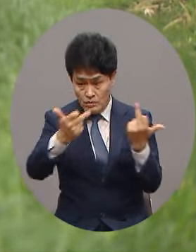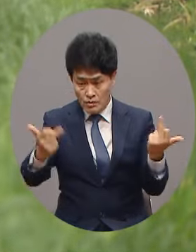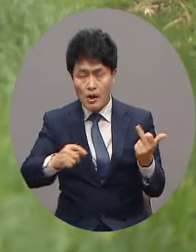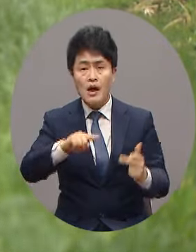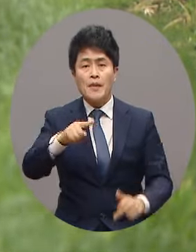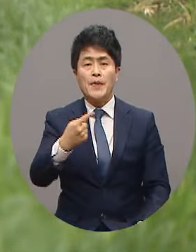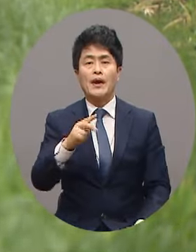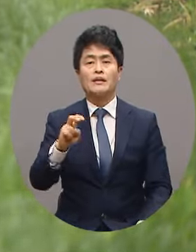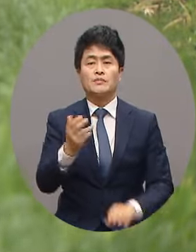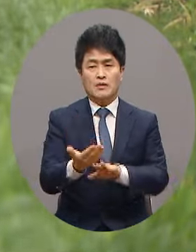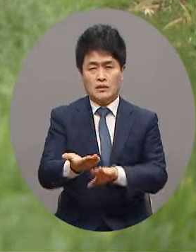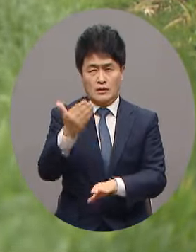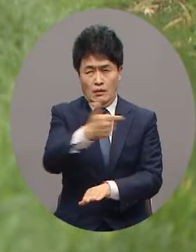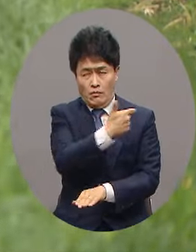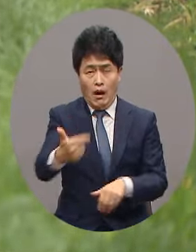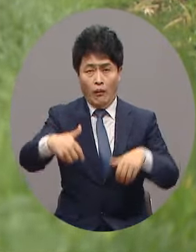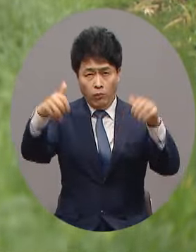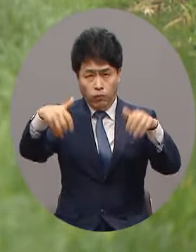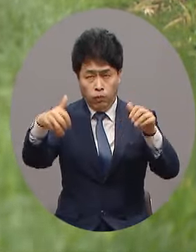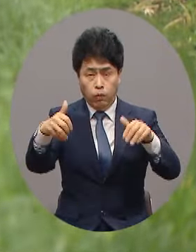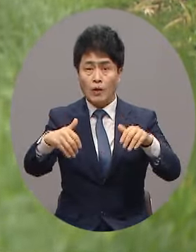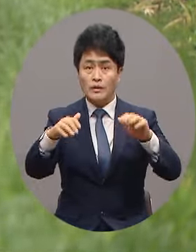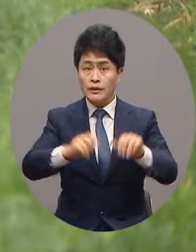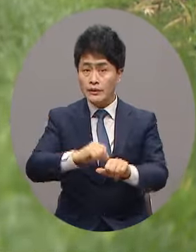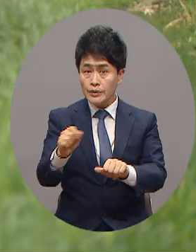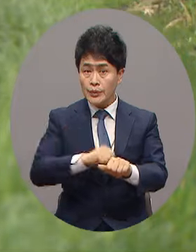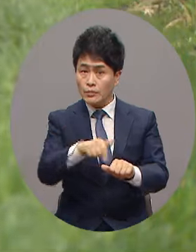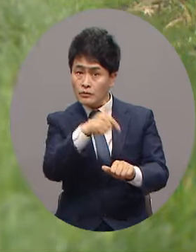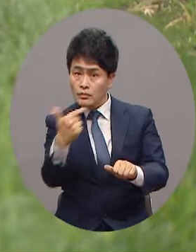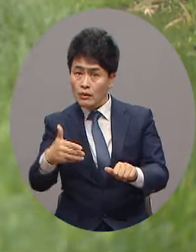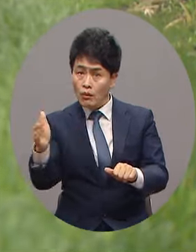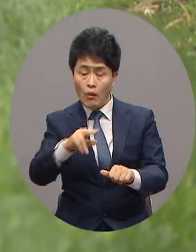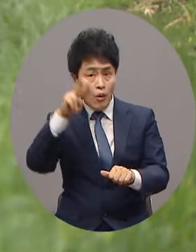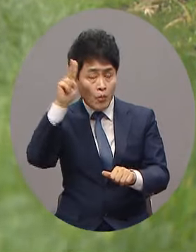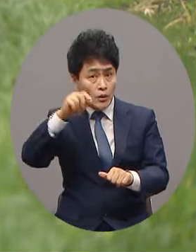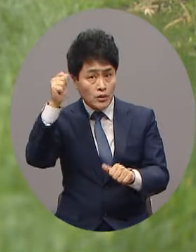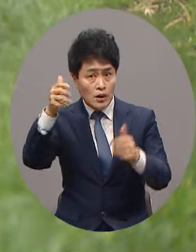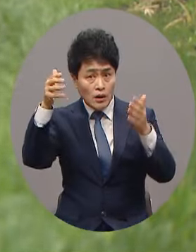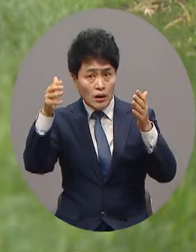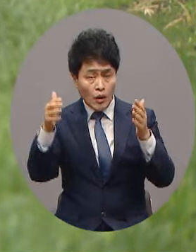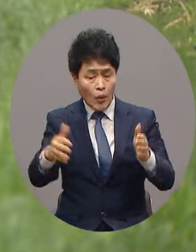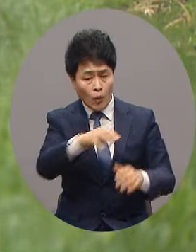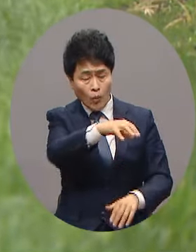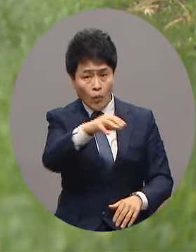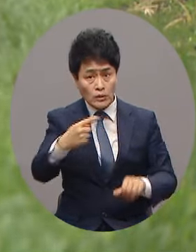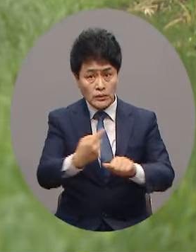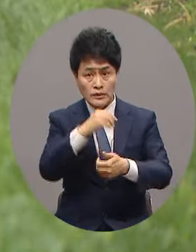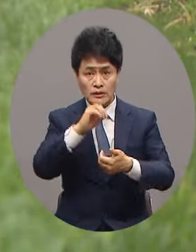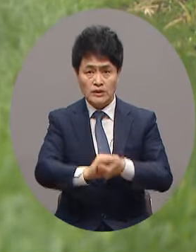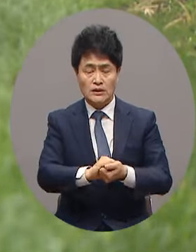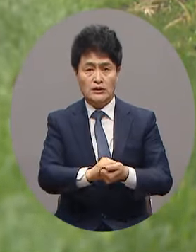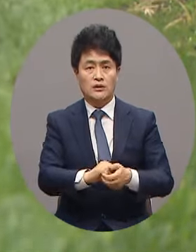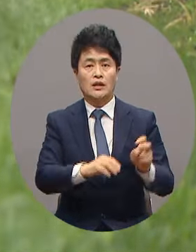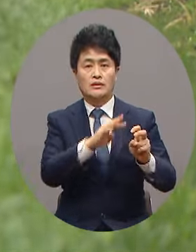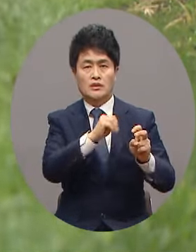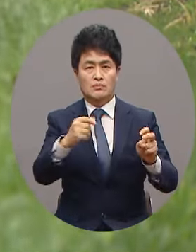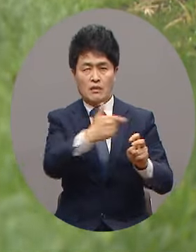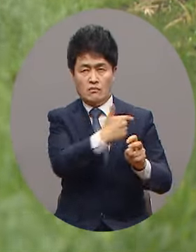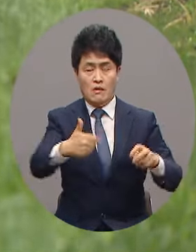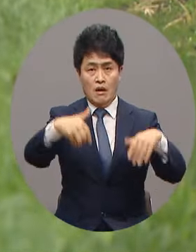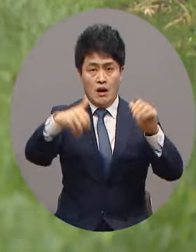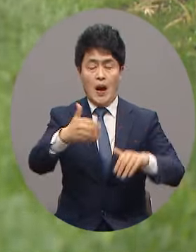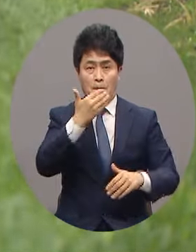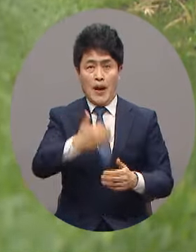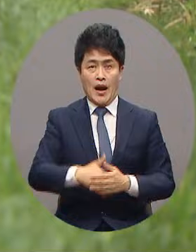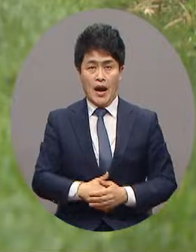120mm 이상에 많은 비가 오겠습니다 특히 오늘 저녁부터 모레 새벽 사이에 고에 따라 시간당 최대 20mm 더의 강한 비가